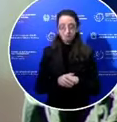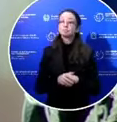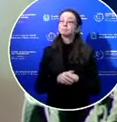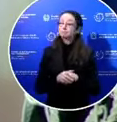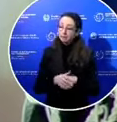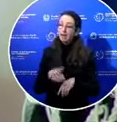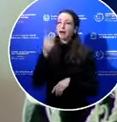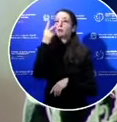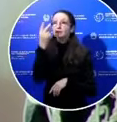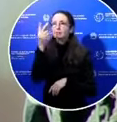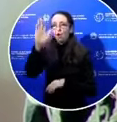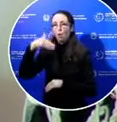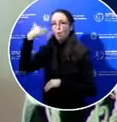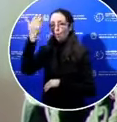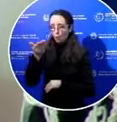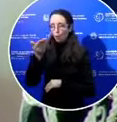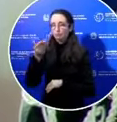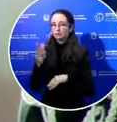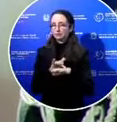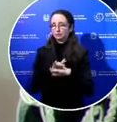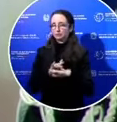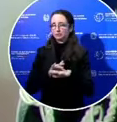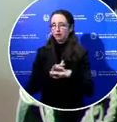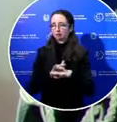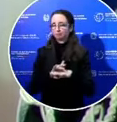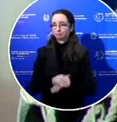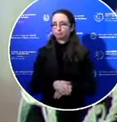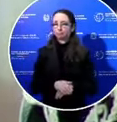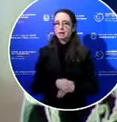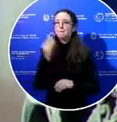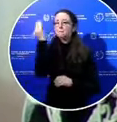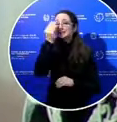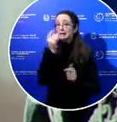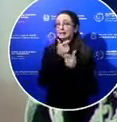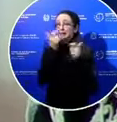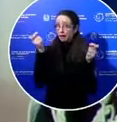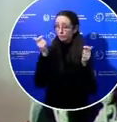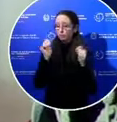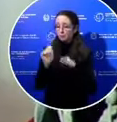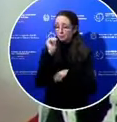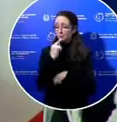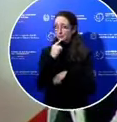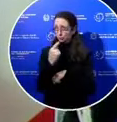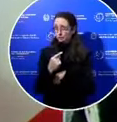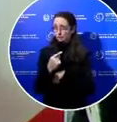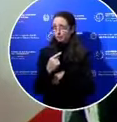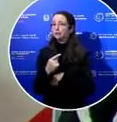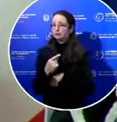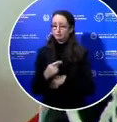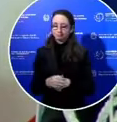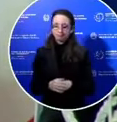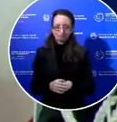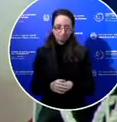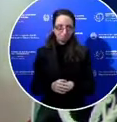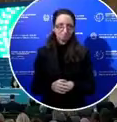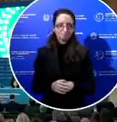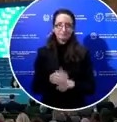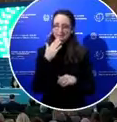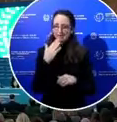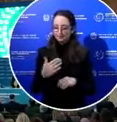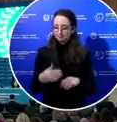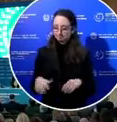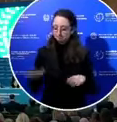fragilità, pensando in grande, come esortava Don Gallo 20 anni fa. Grazie a tutti.